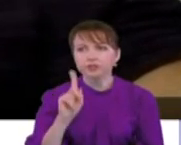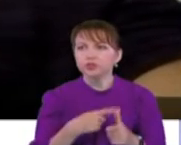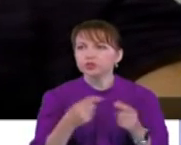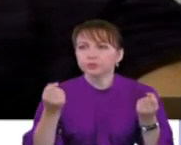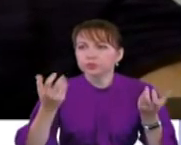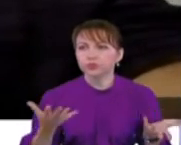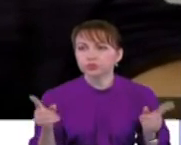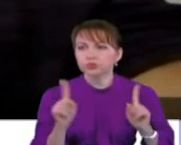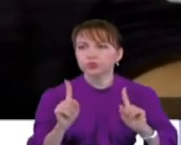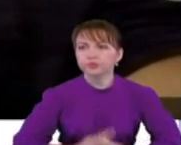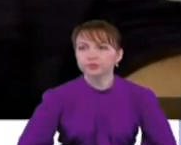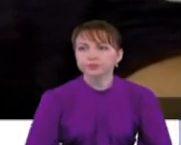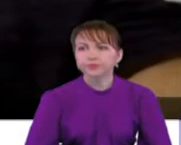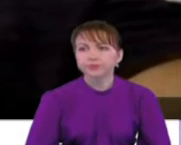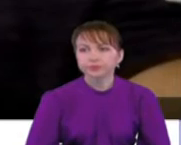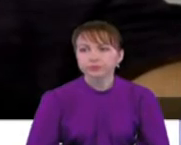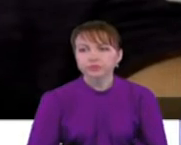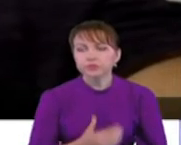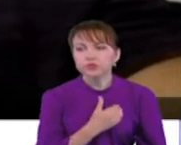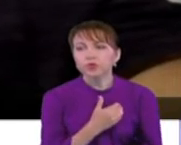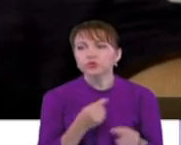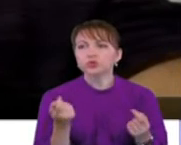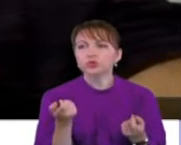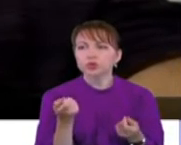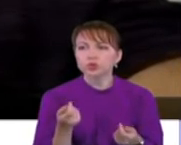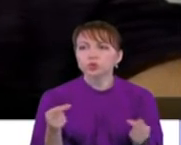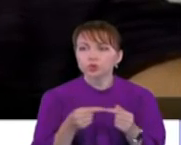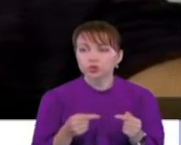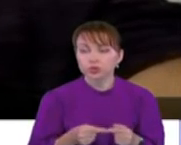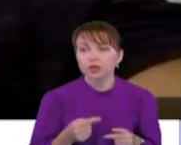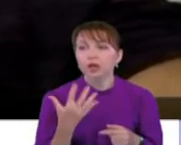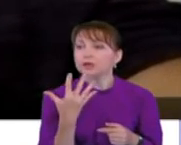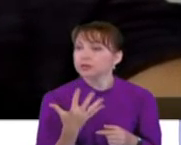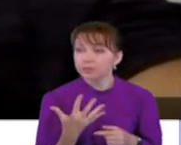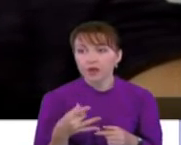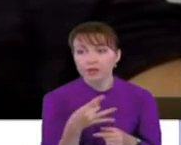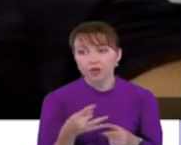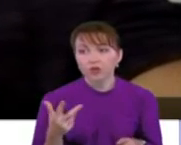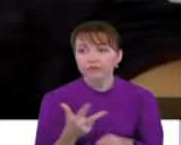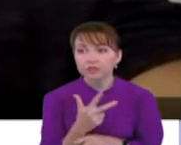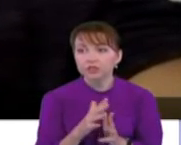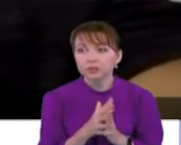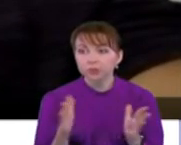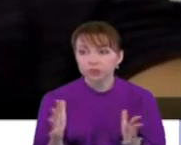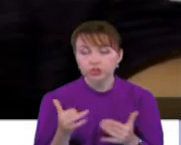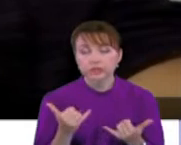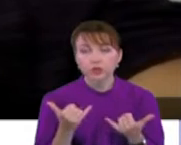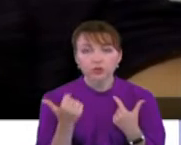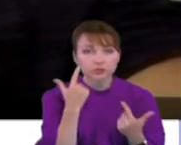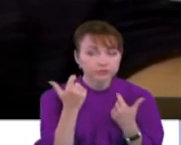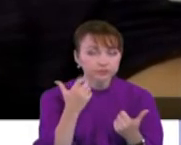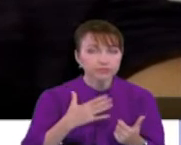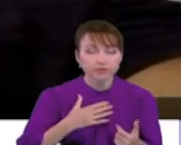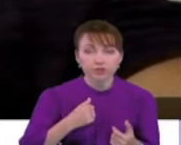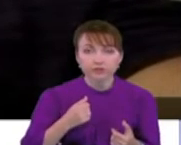просто? Я хочу трошки уточнити, не 5 районів, а втричі більше. От на сьогодні, за даними наших військових,